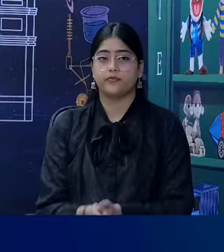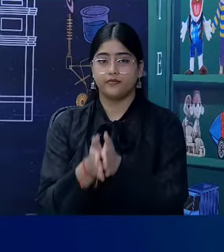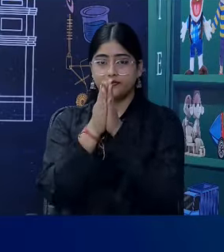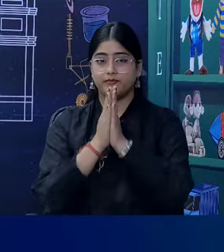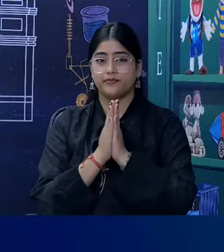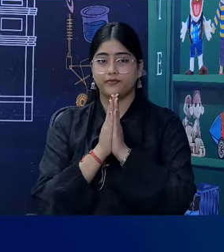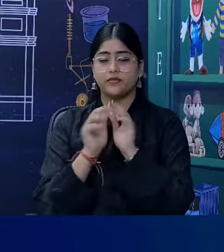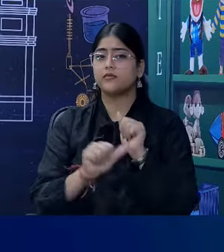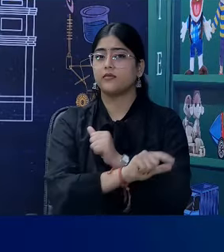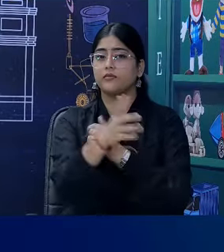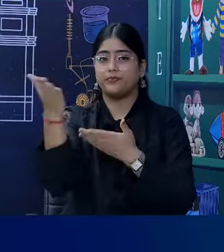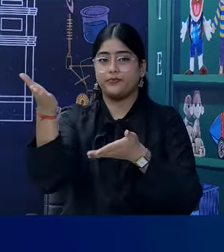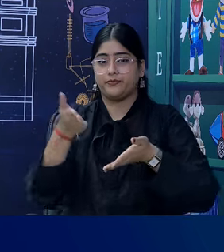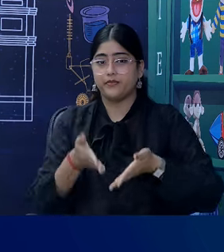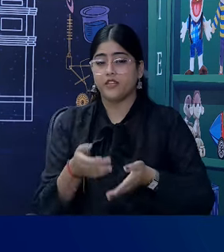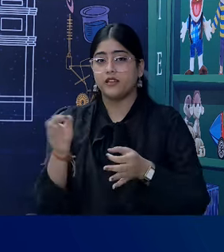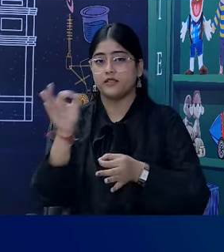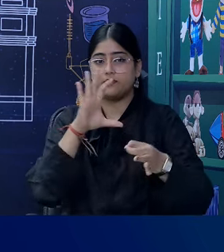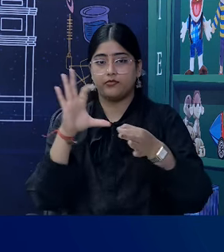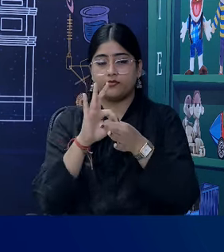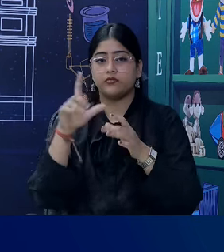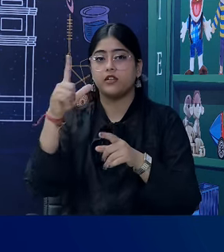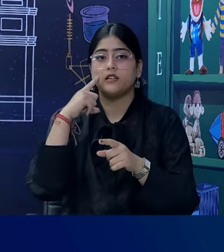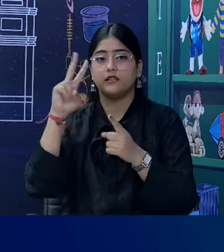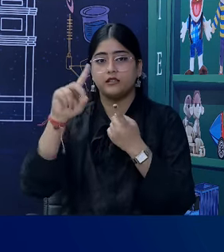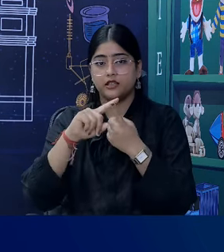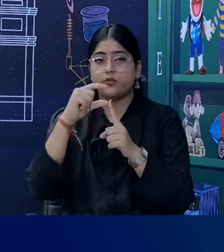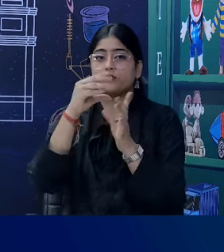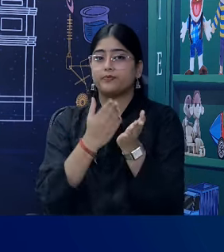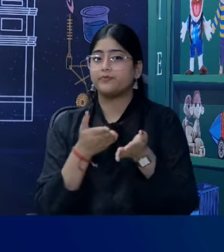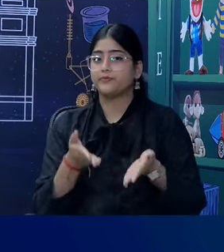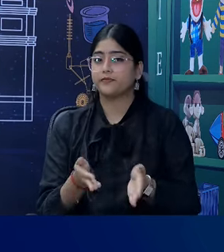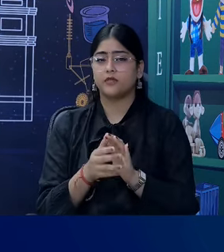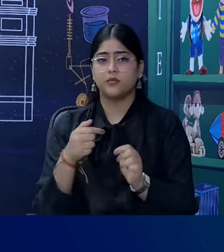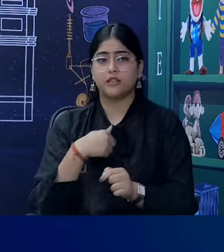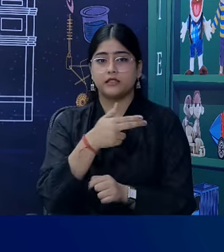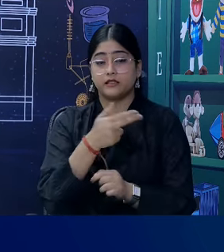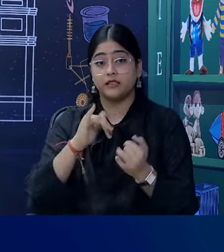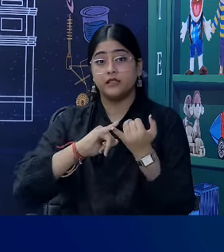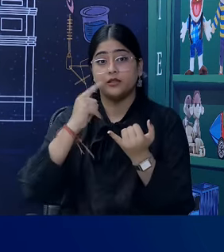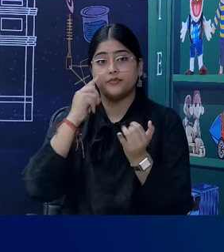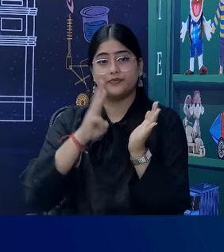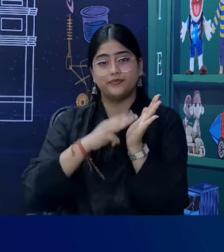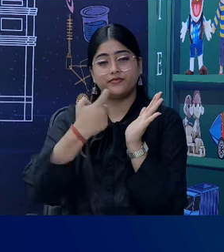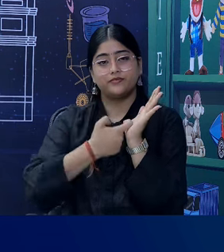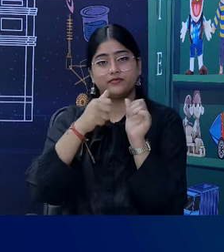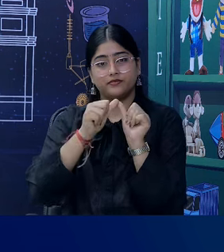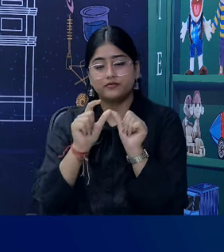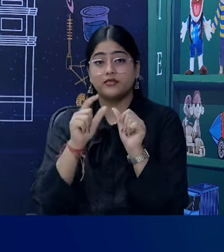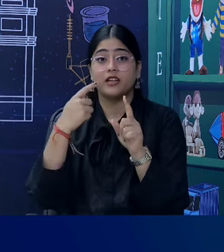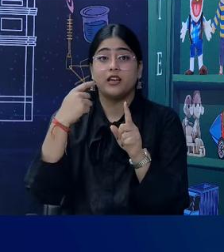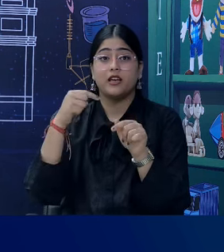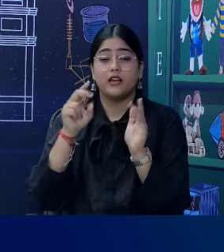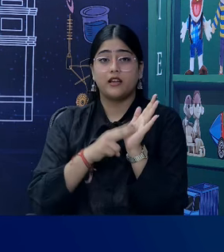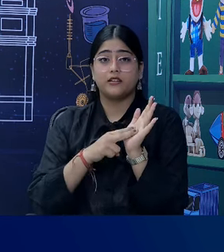नमस्कार आप सभी का स्वागत है एनसीआरटी के लाइव इंटरेक्ट सेशन में मैं हूं सिमरन सिंह और आप सभी दर्शक हमारे साथ